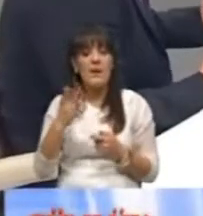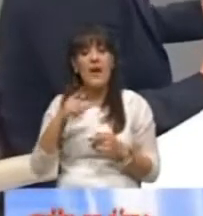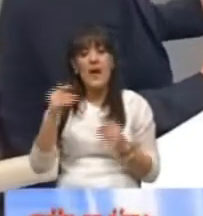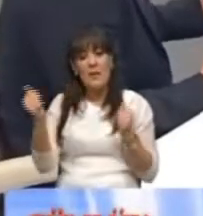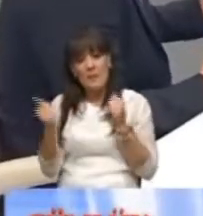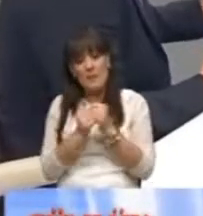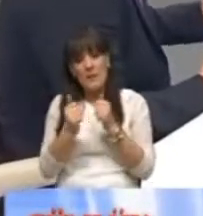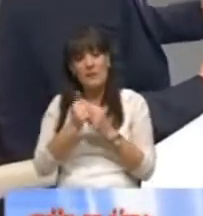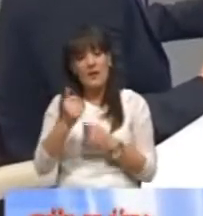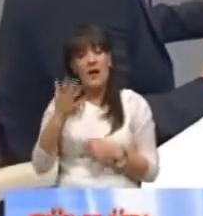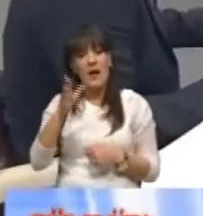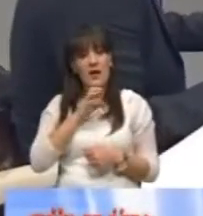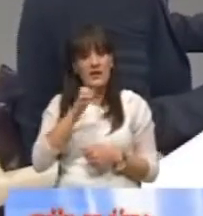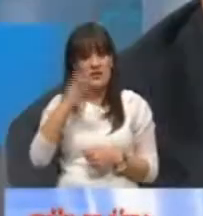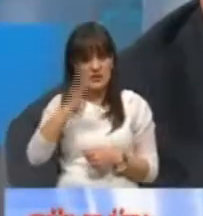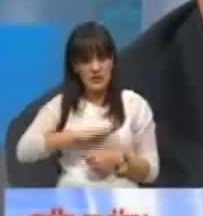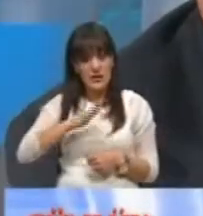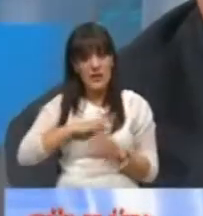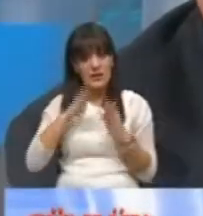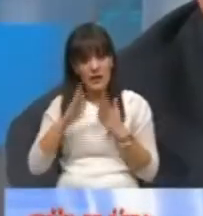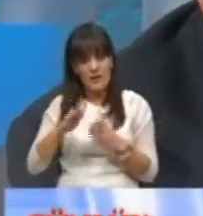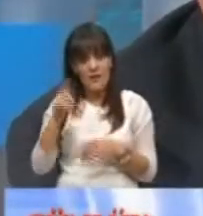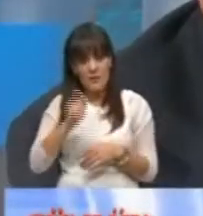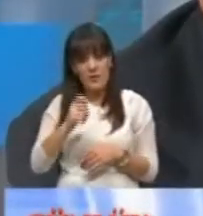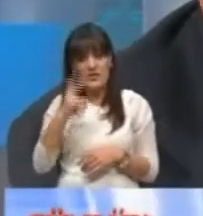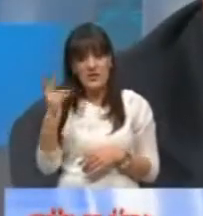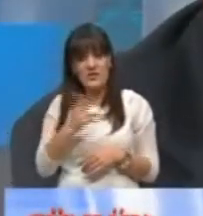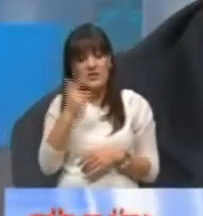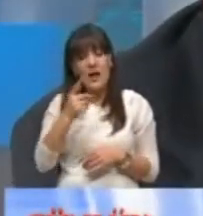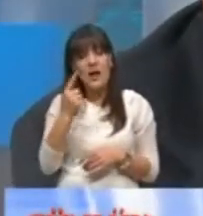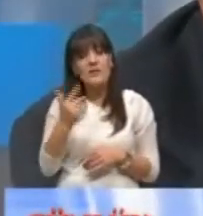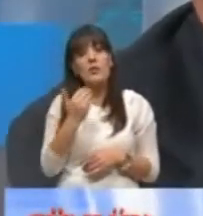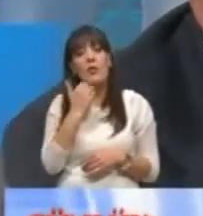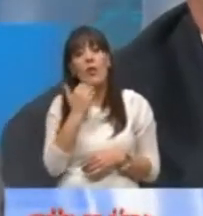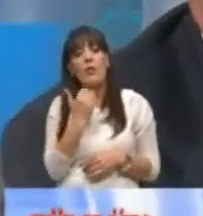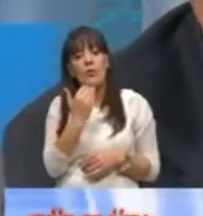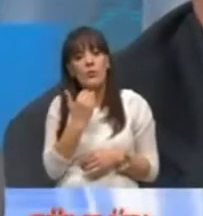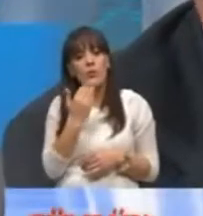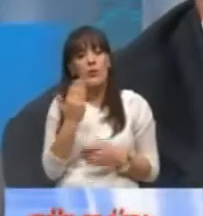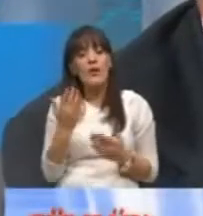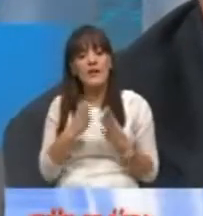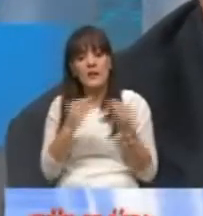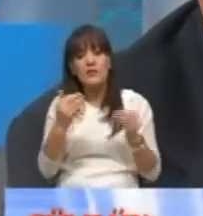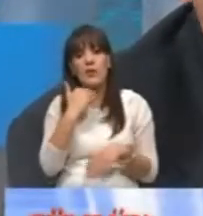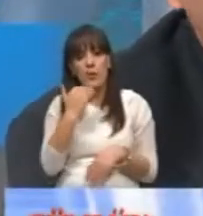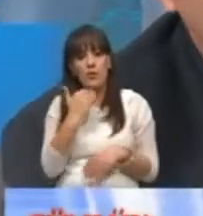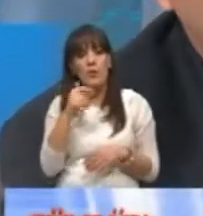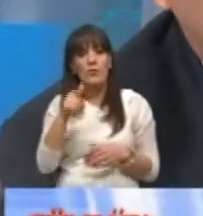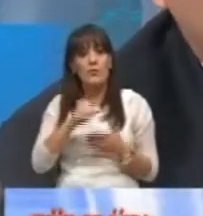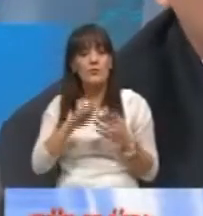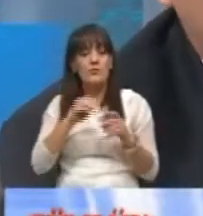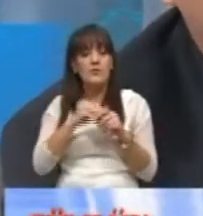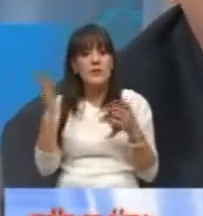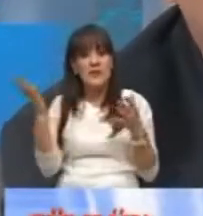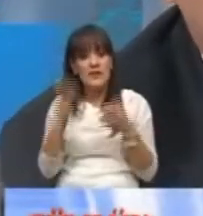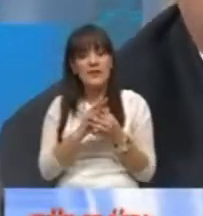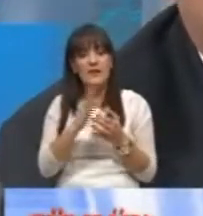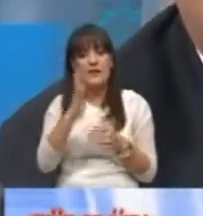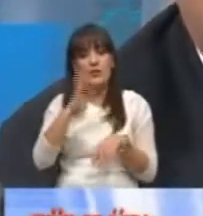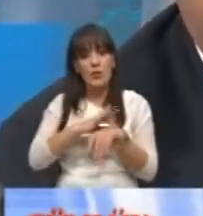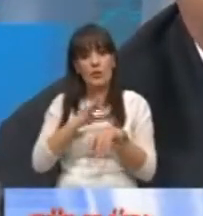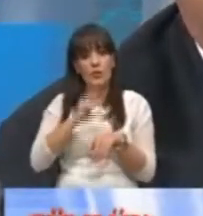şikayet süre gidiyor ise ve şiddetinde azalma olmuyor ise bu durumda mutlaka ilgili